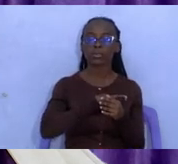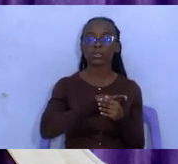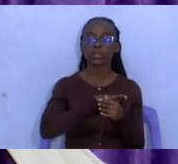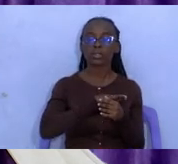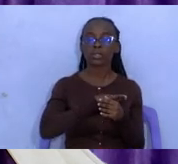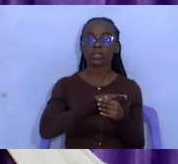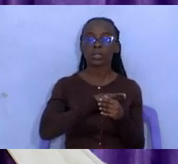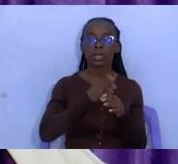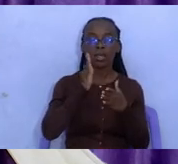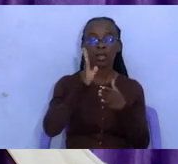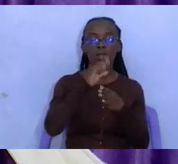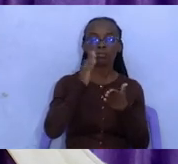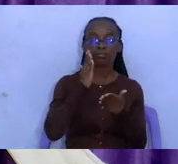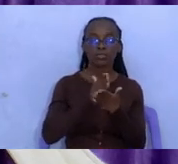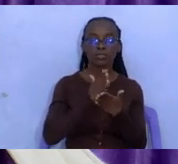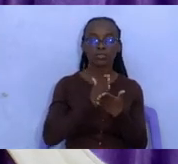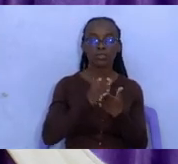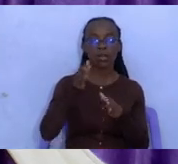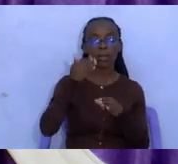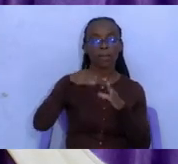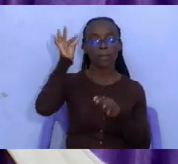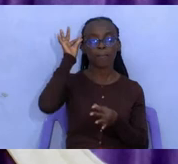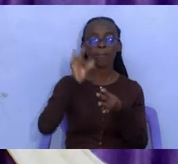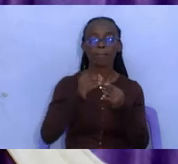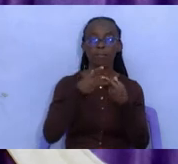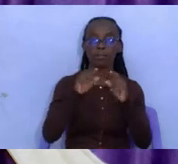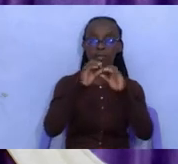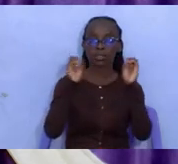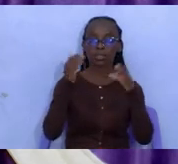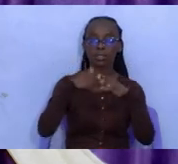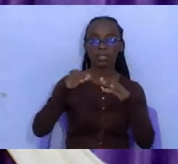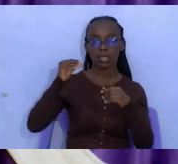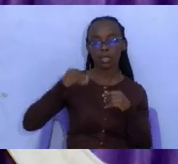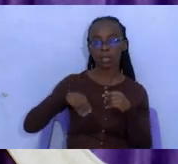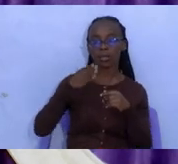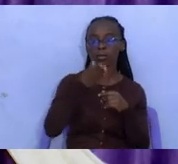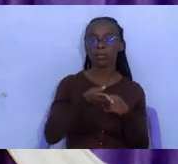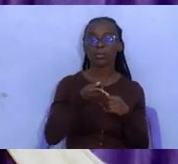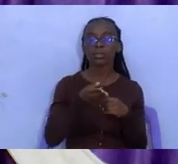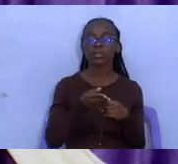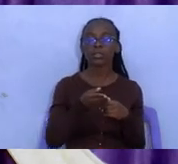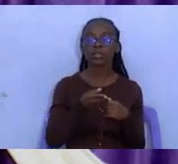Na kweli they are strong in faith, but they have nothing in their pockets.